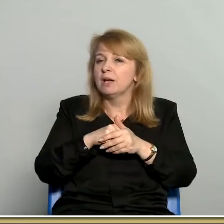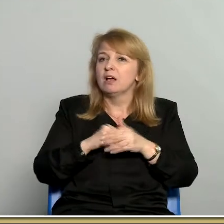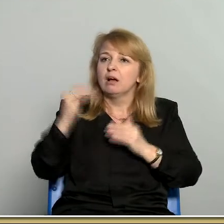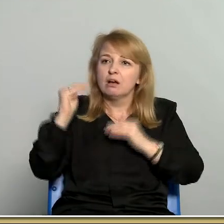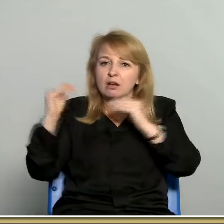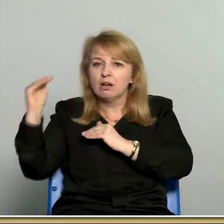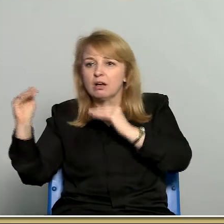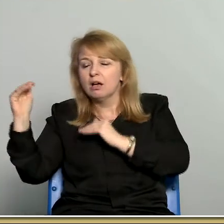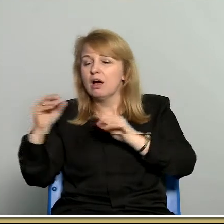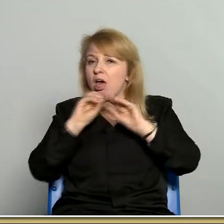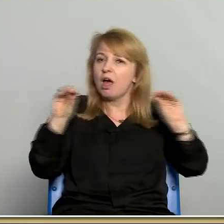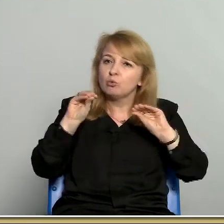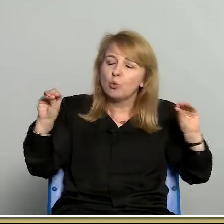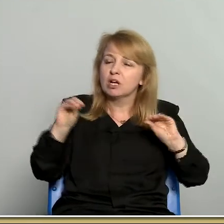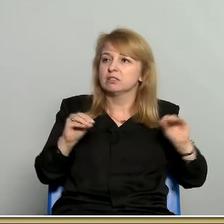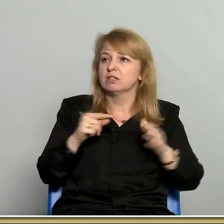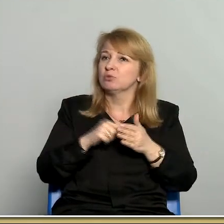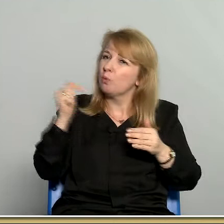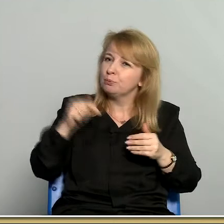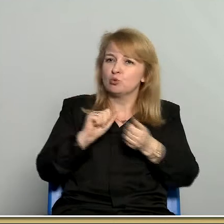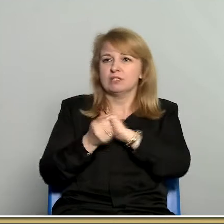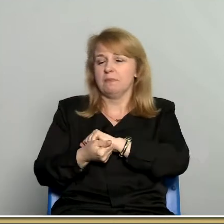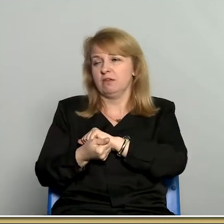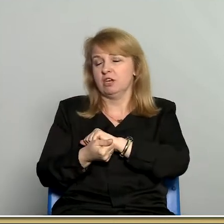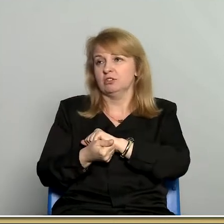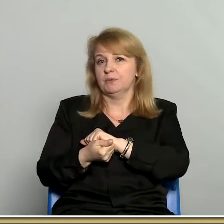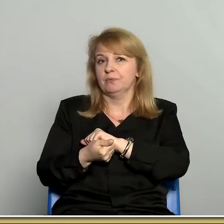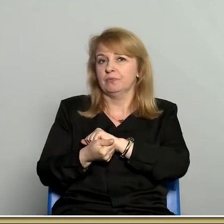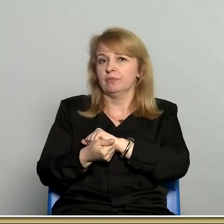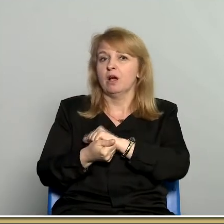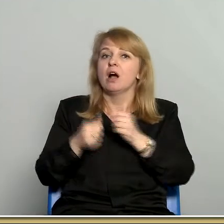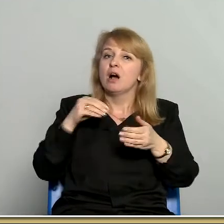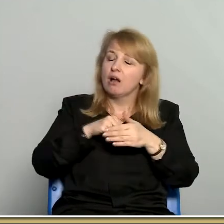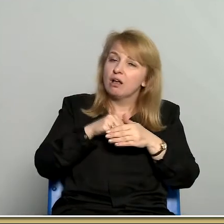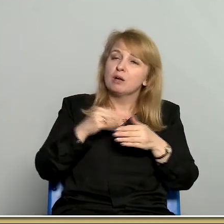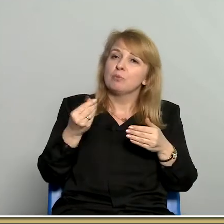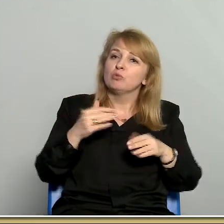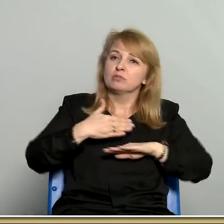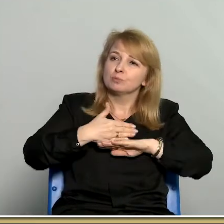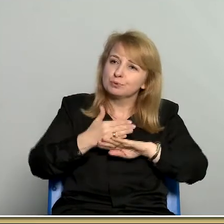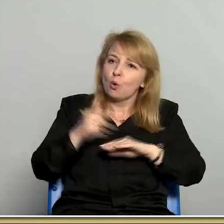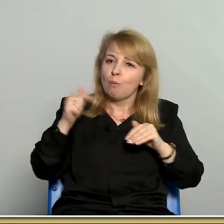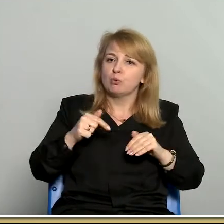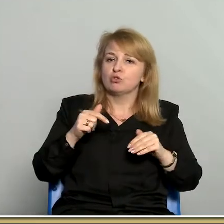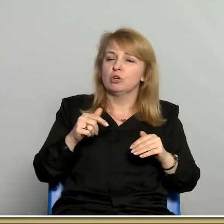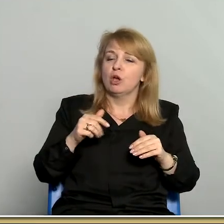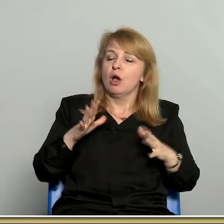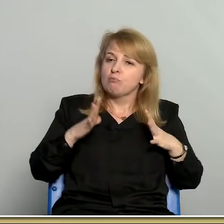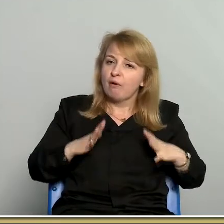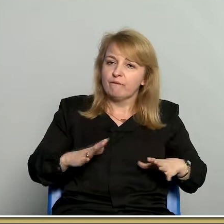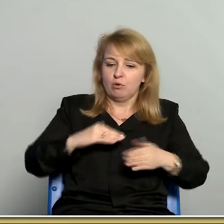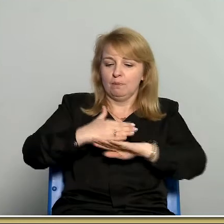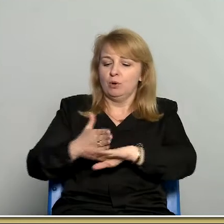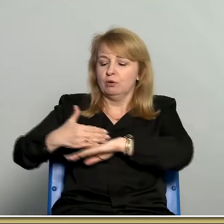edukacji być może będą się zmieniać. Należy tą alokację proporcjonalnie przynajmniej starać się